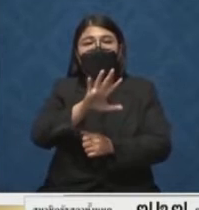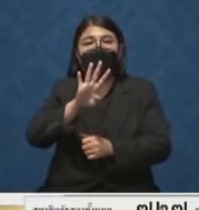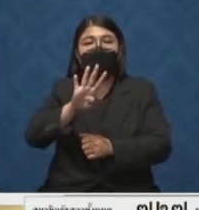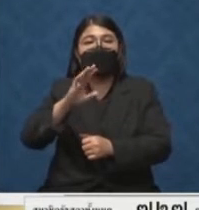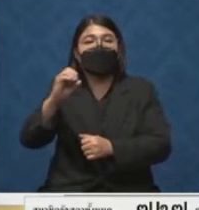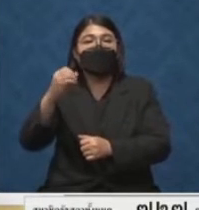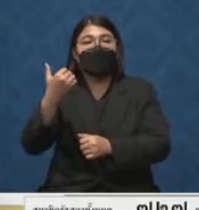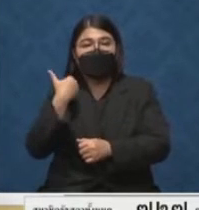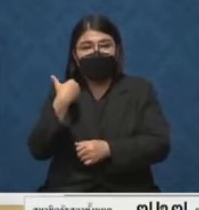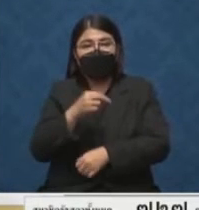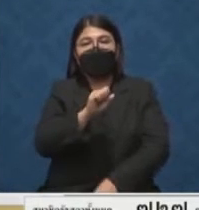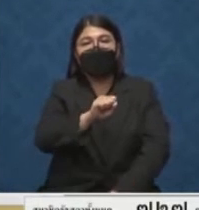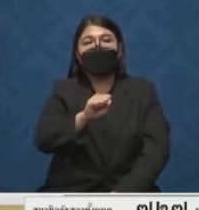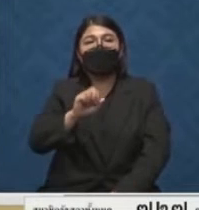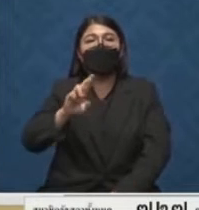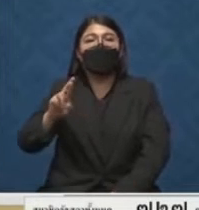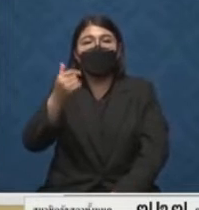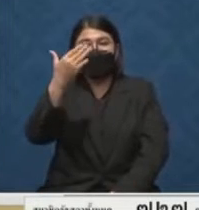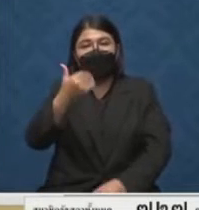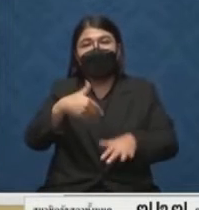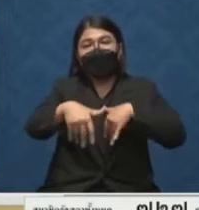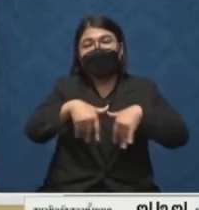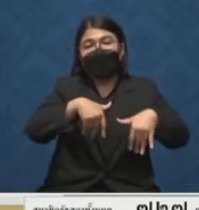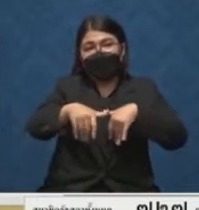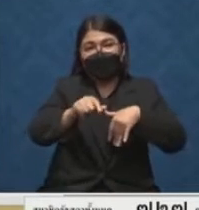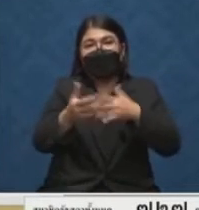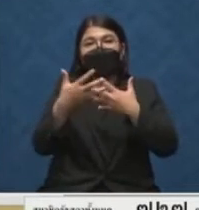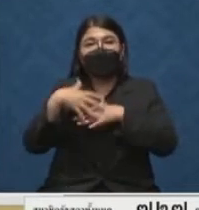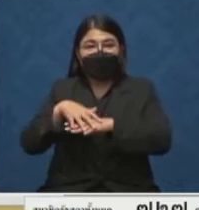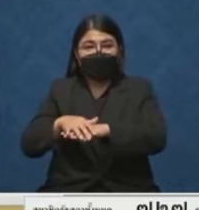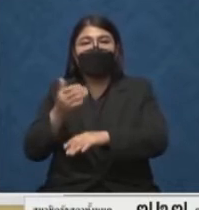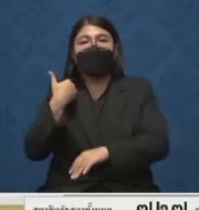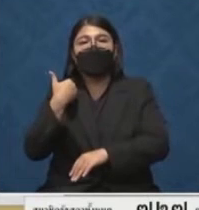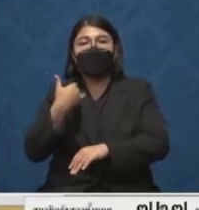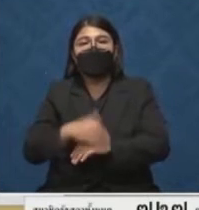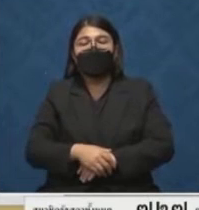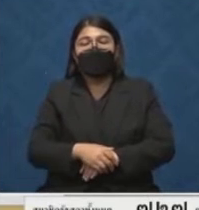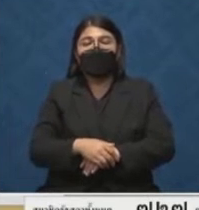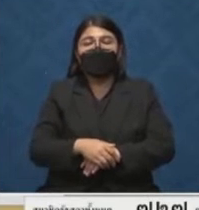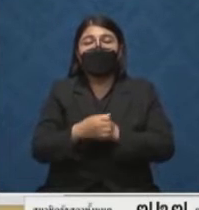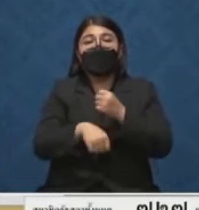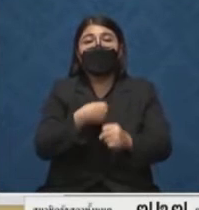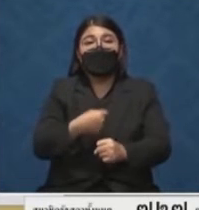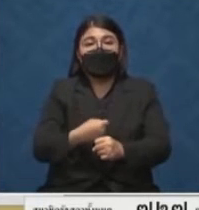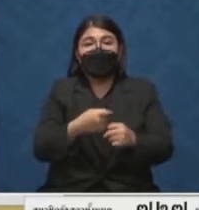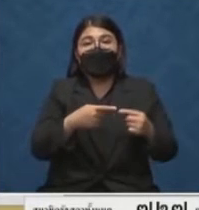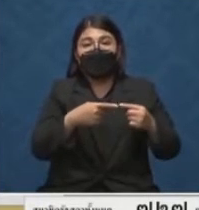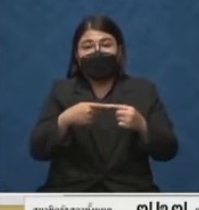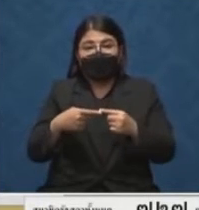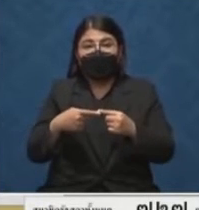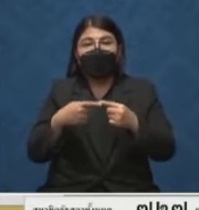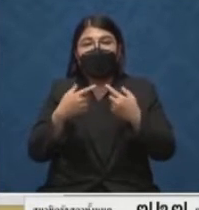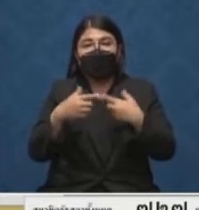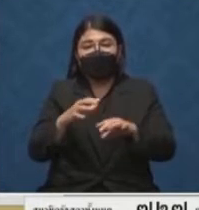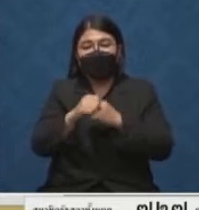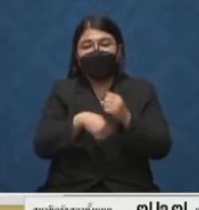ซฌ. เท welcomed delegate ไดส่ร่งตเต็ที่นอกจăngนั้นในปีถัดมา รฐนูนมชวัถัดมา